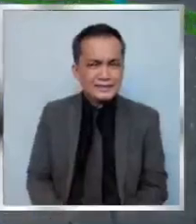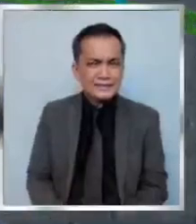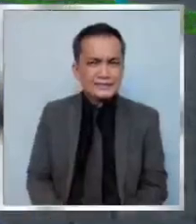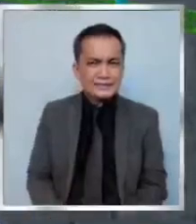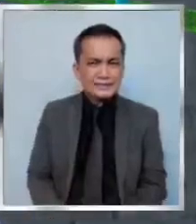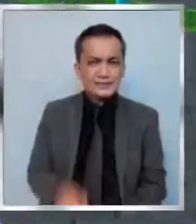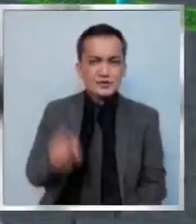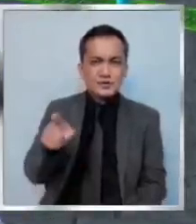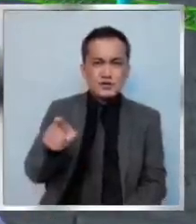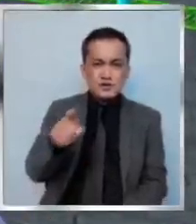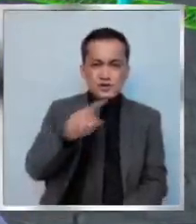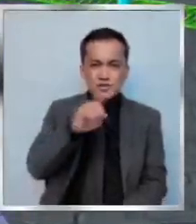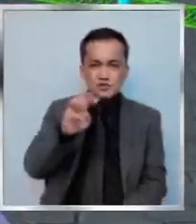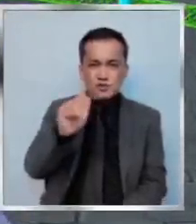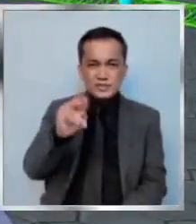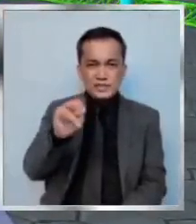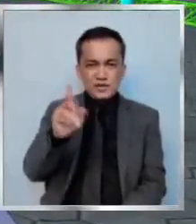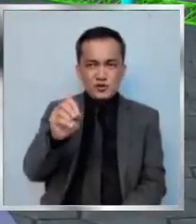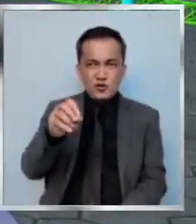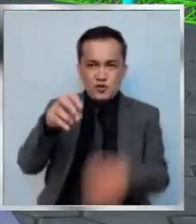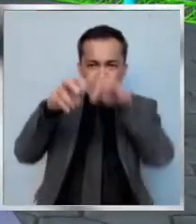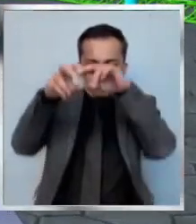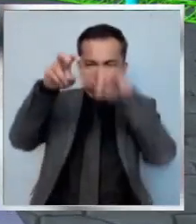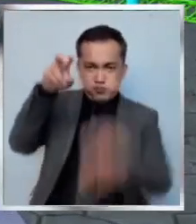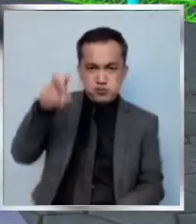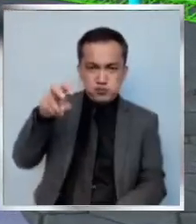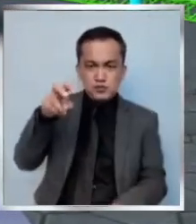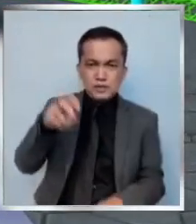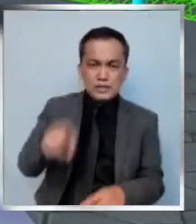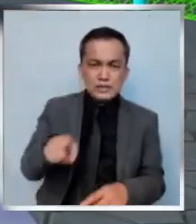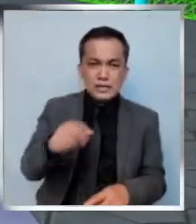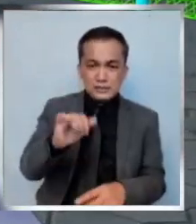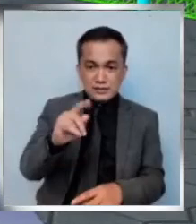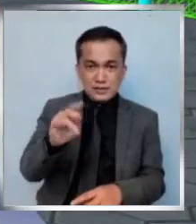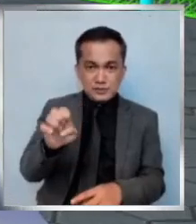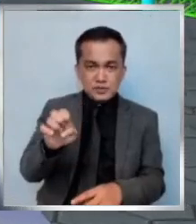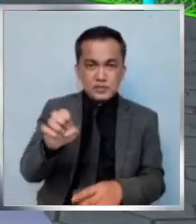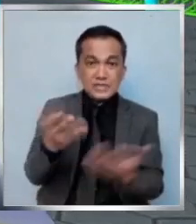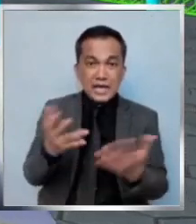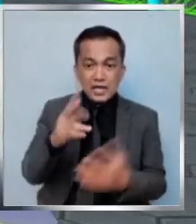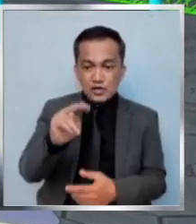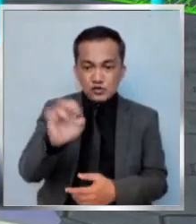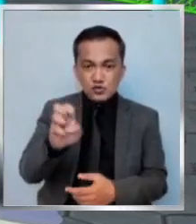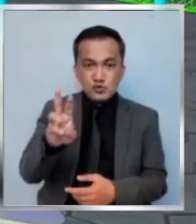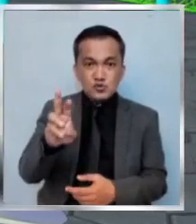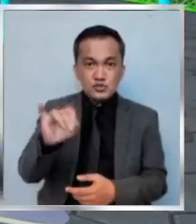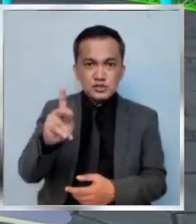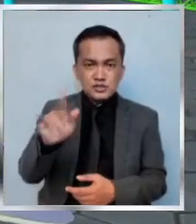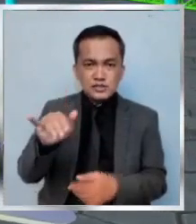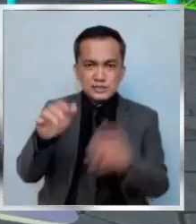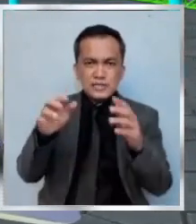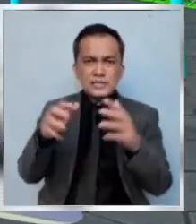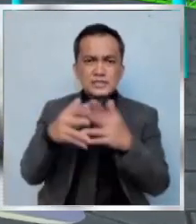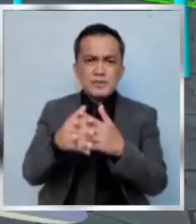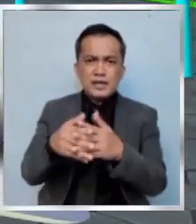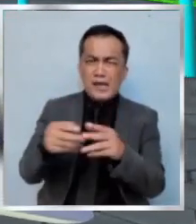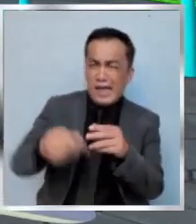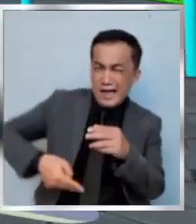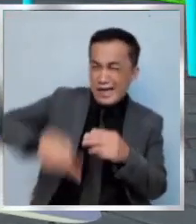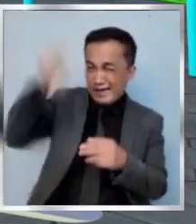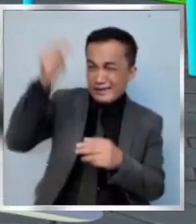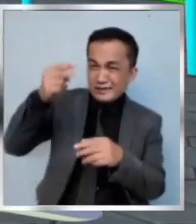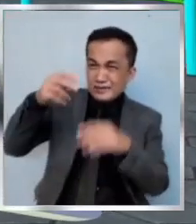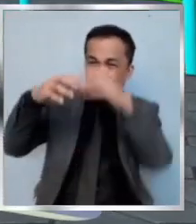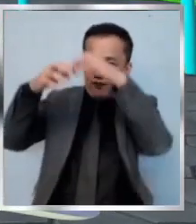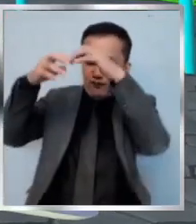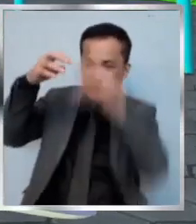Ang Zumanjaro Drop of Doom sa Six Flags Great Adventure sa New Jersey sa Amerika ang tinaguriang tallest drop tower sa buong mundo